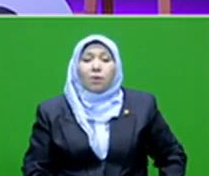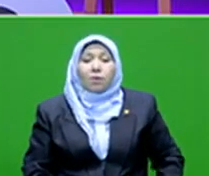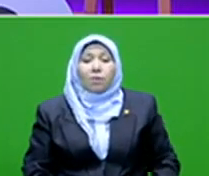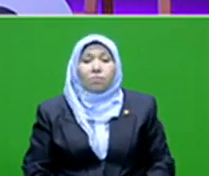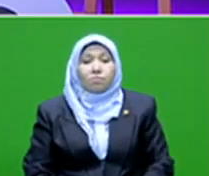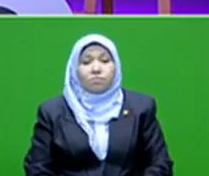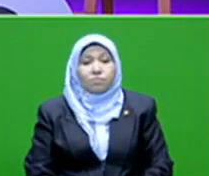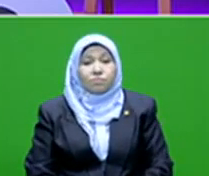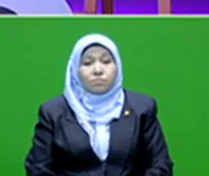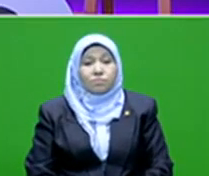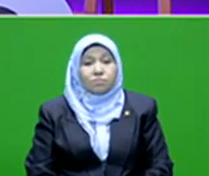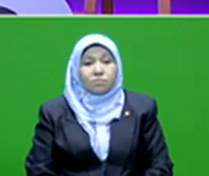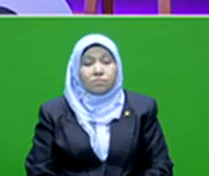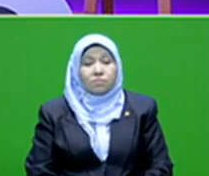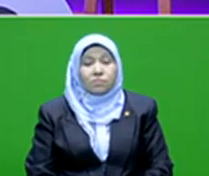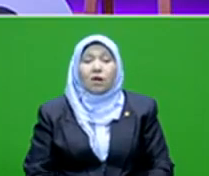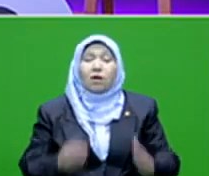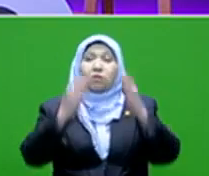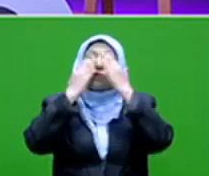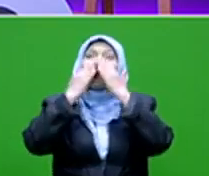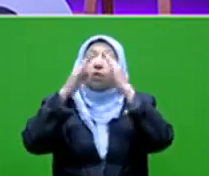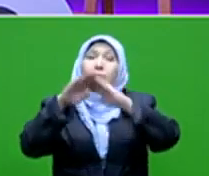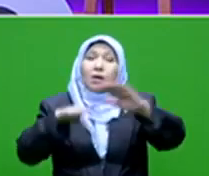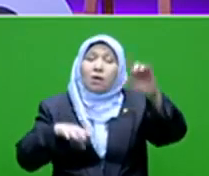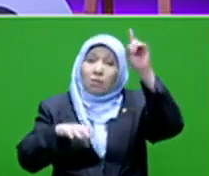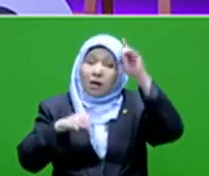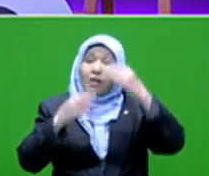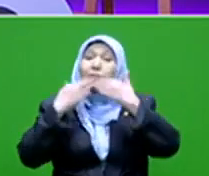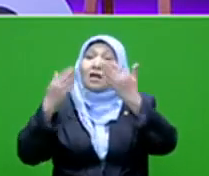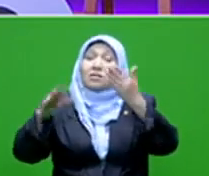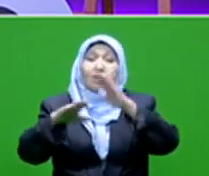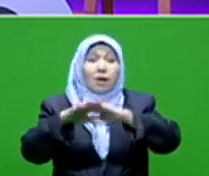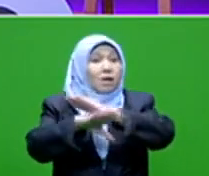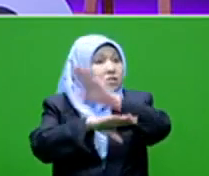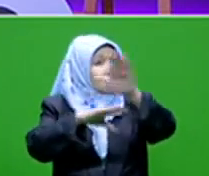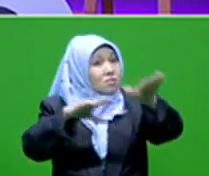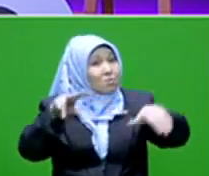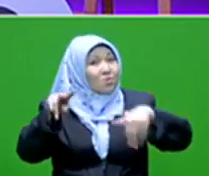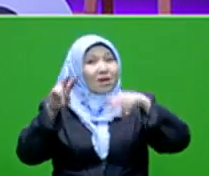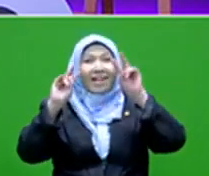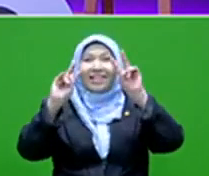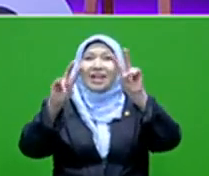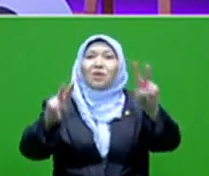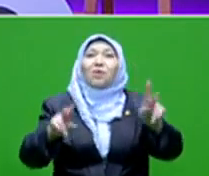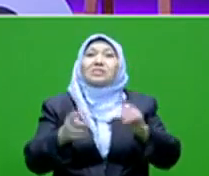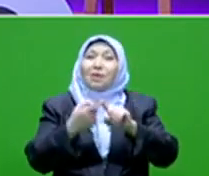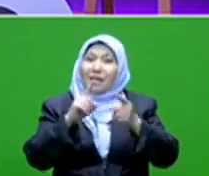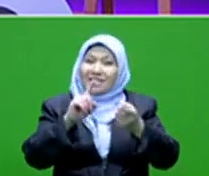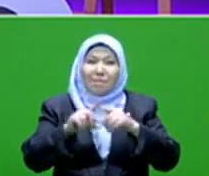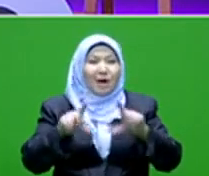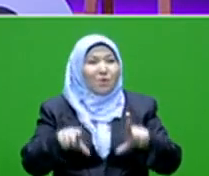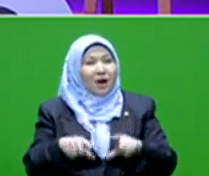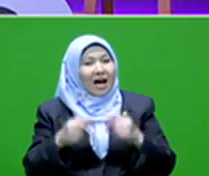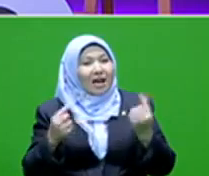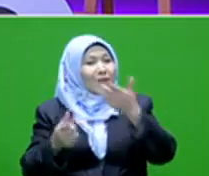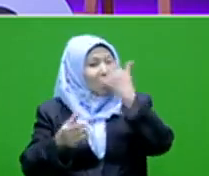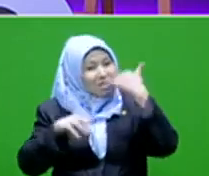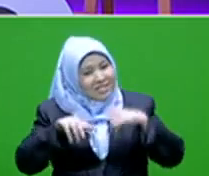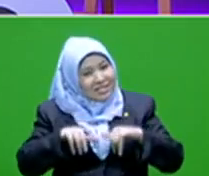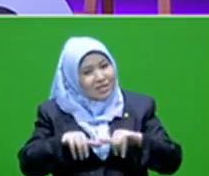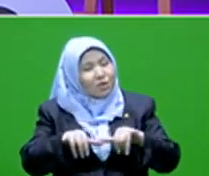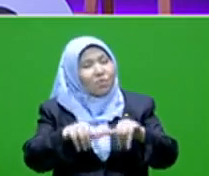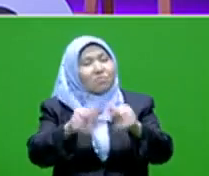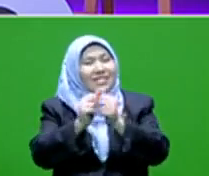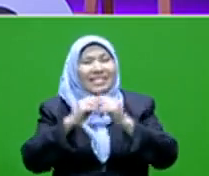azim. Alhamdulillah, terima kasih kepada semua penonton-penonton, sahabat-sahabat Al-Quran sekalian, kena terus istiqamah